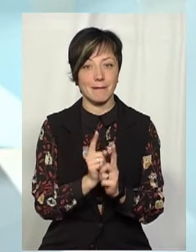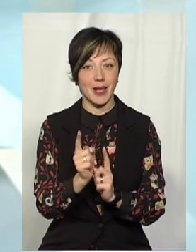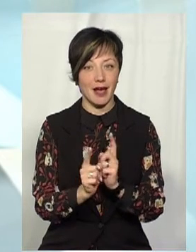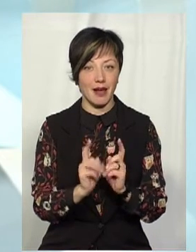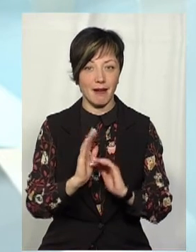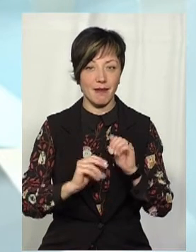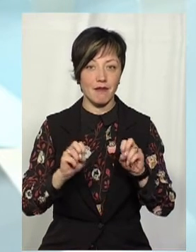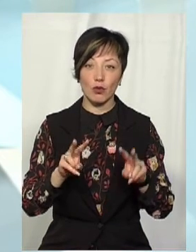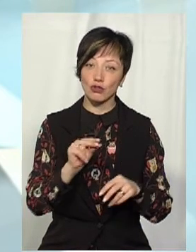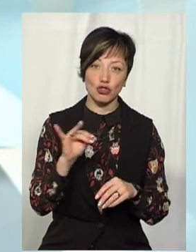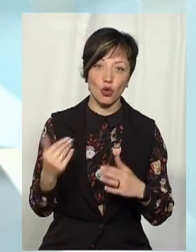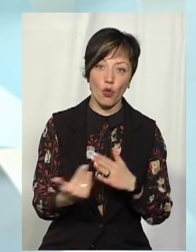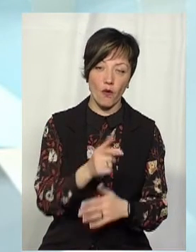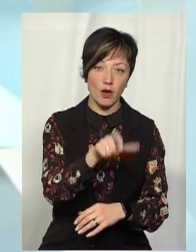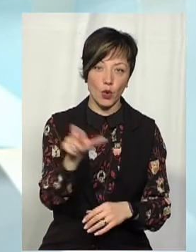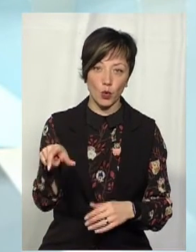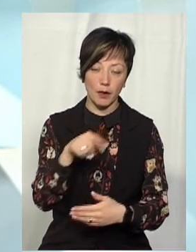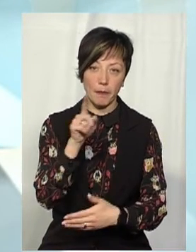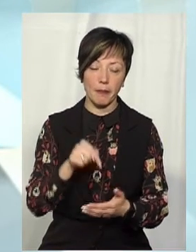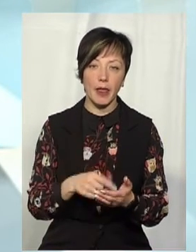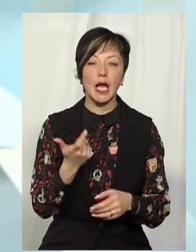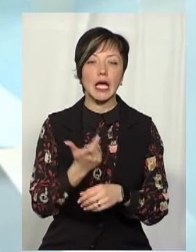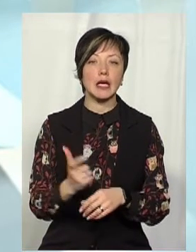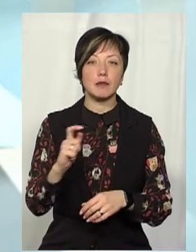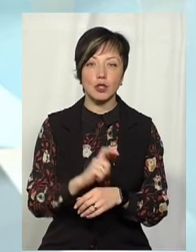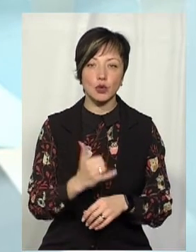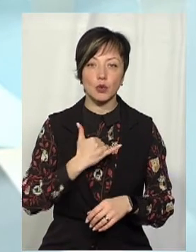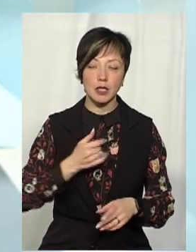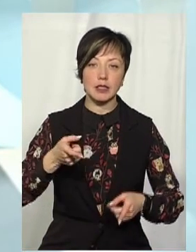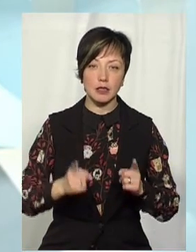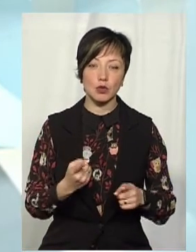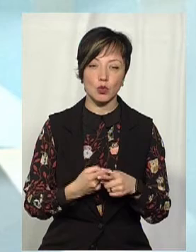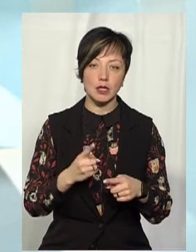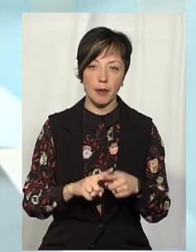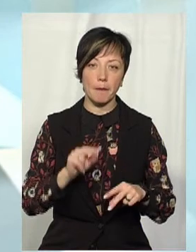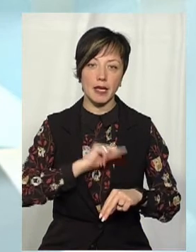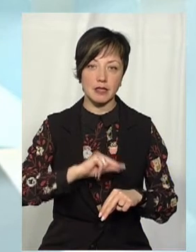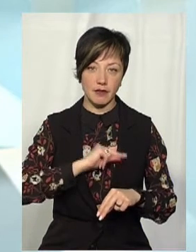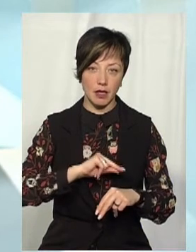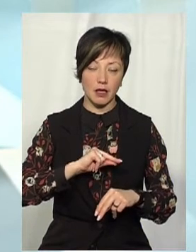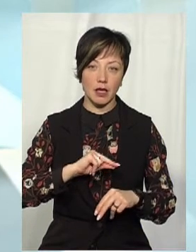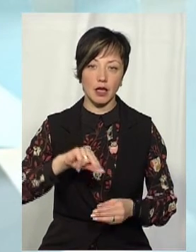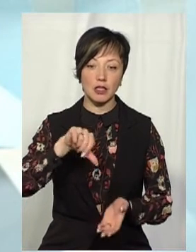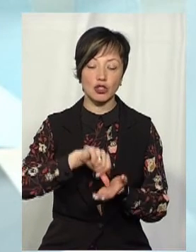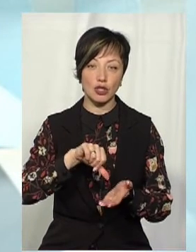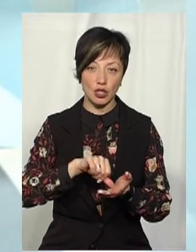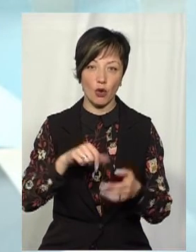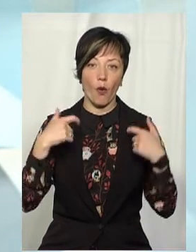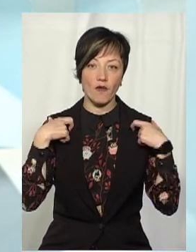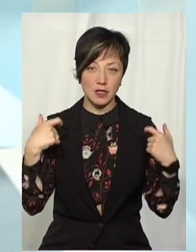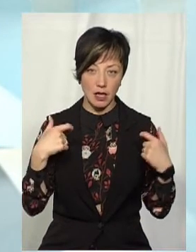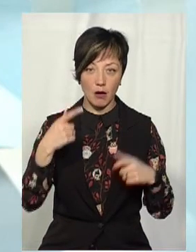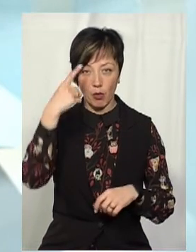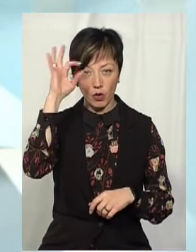перекваліфіковуються, можливо, так? Чи це абсолютно нові люди? Ні, більшість нас дійсно – це працівники, дільничні